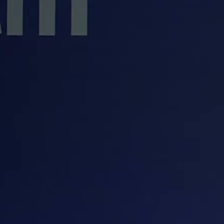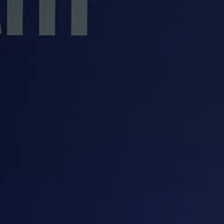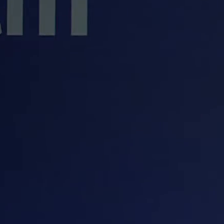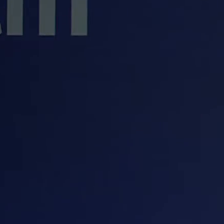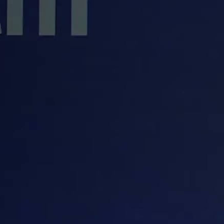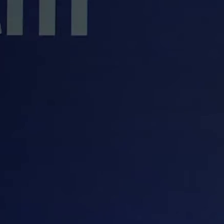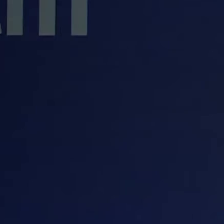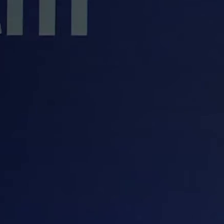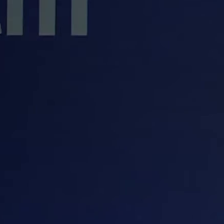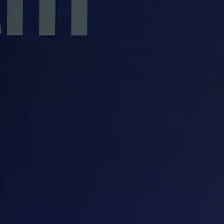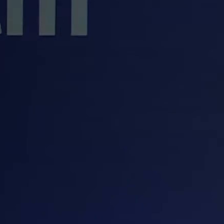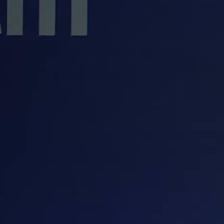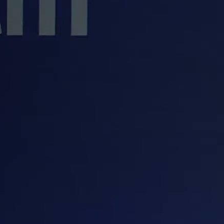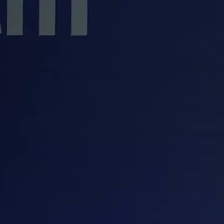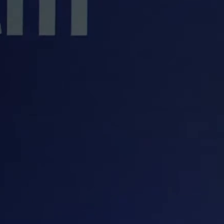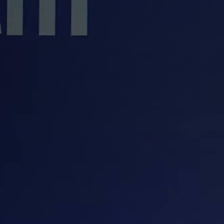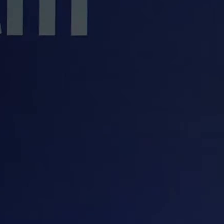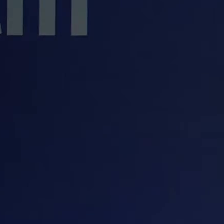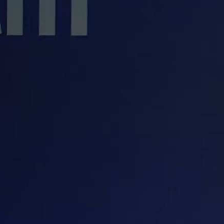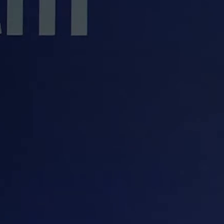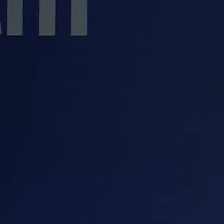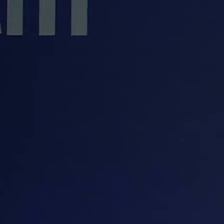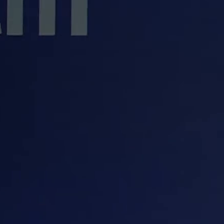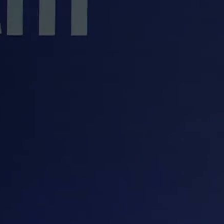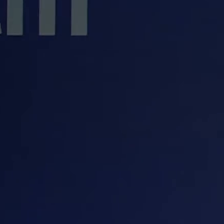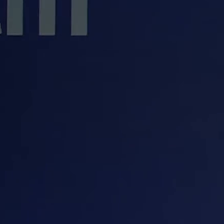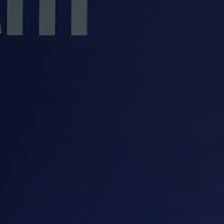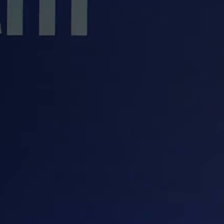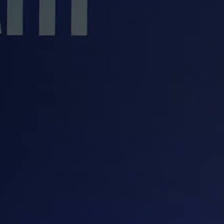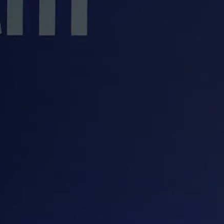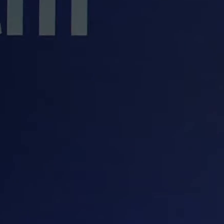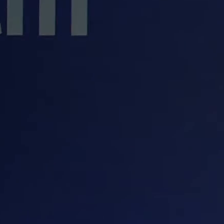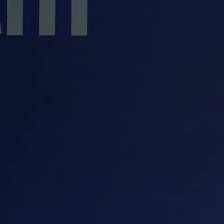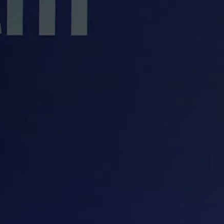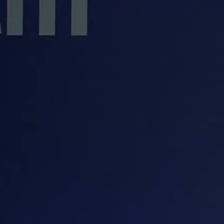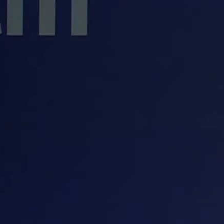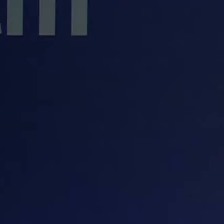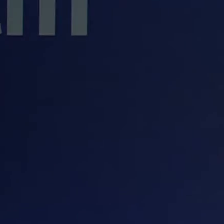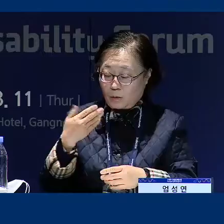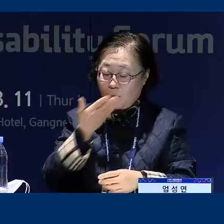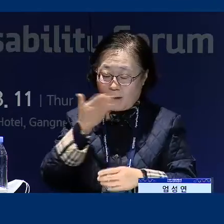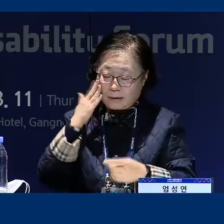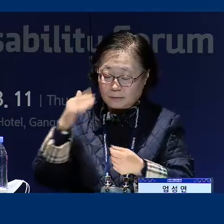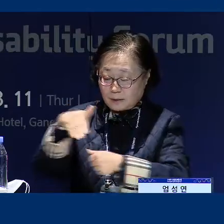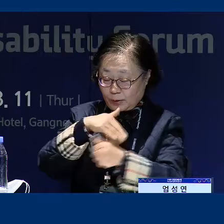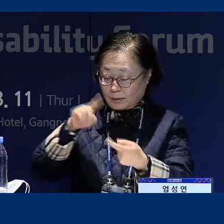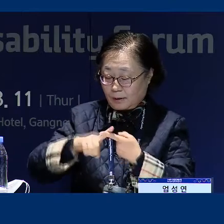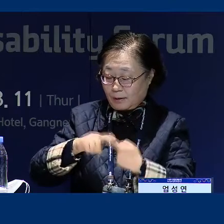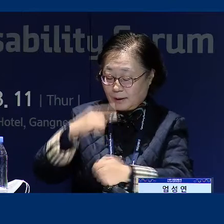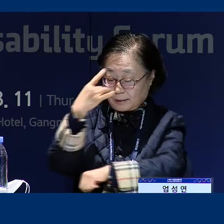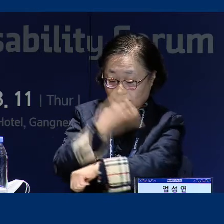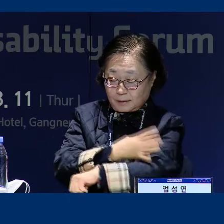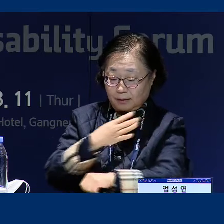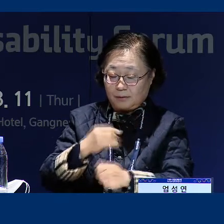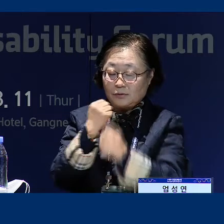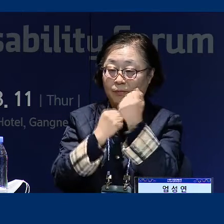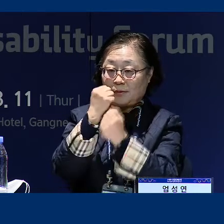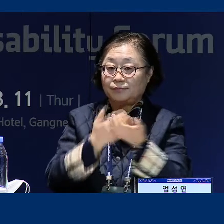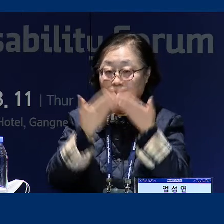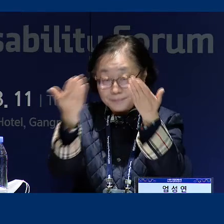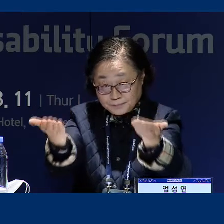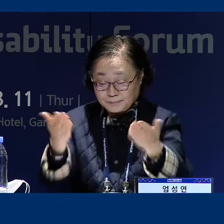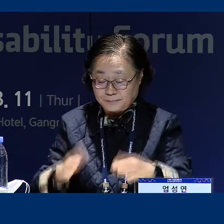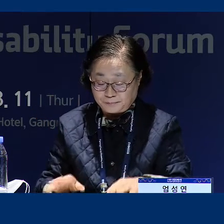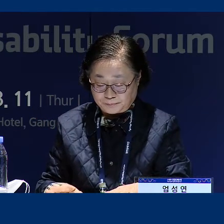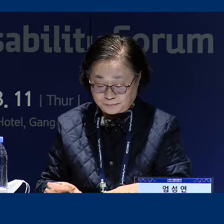발표 순서는 다음과 같습니다. 우선 강원도의 현황과